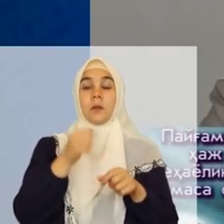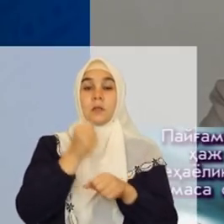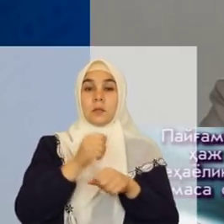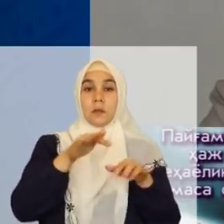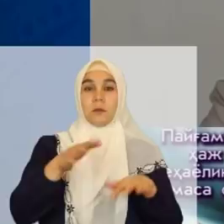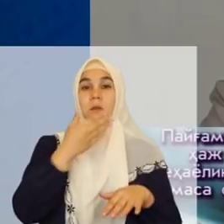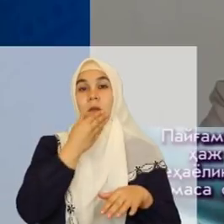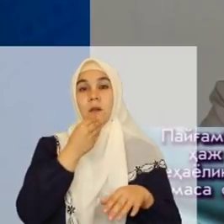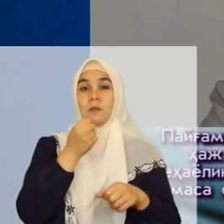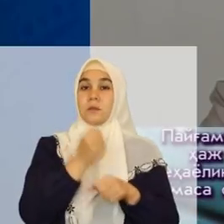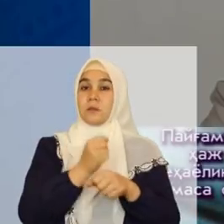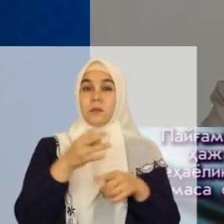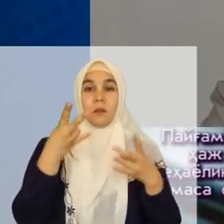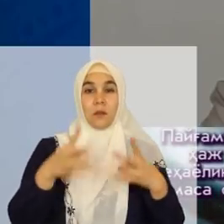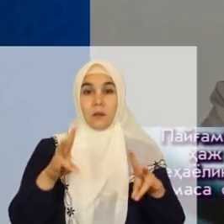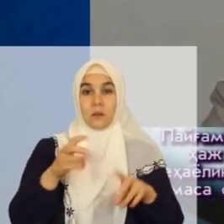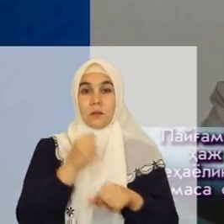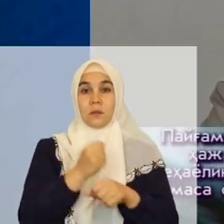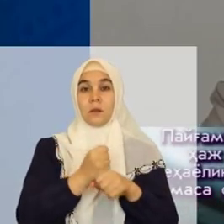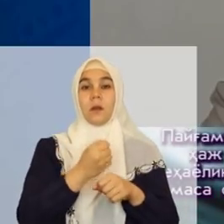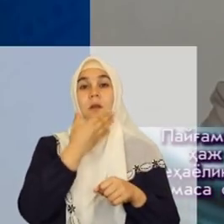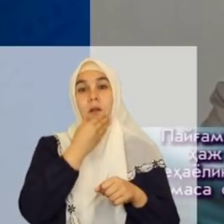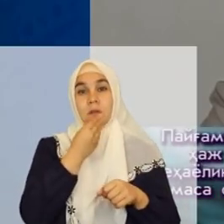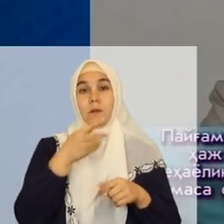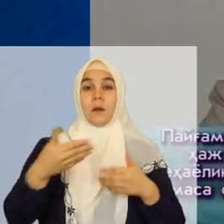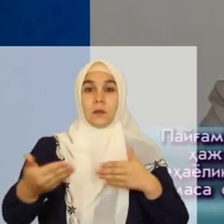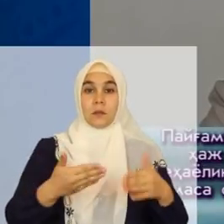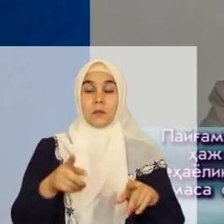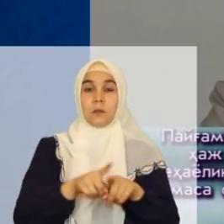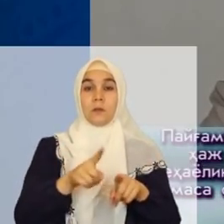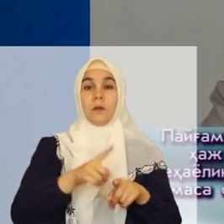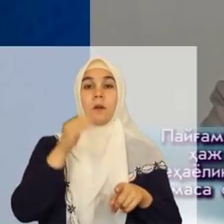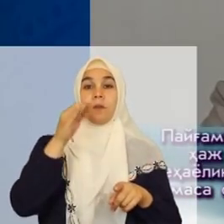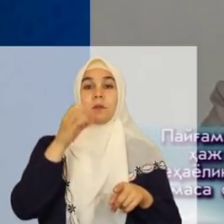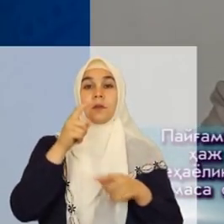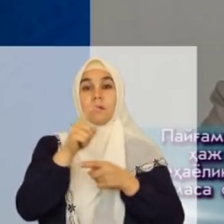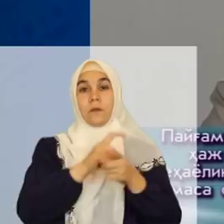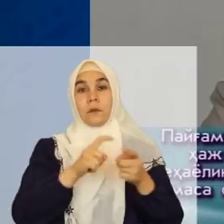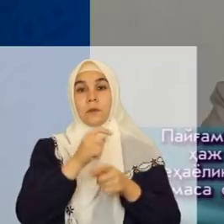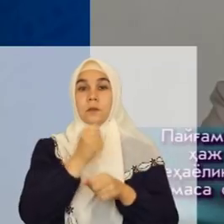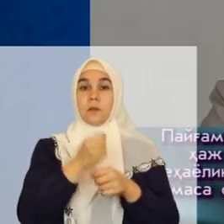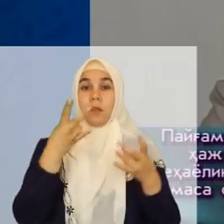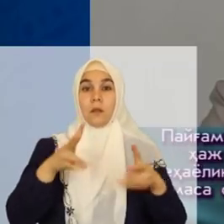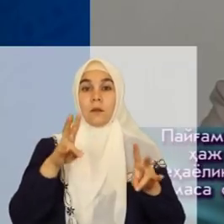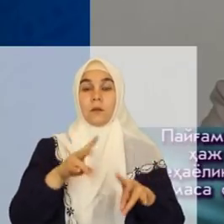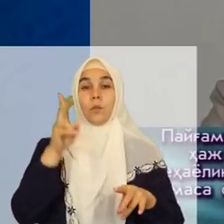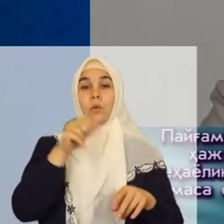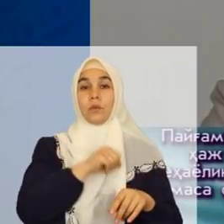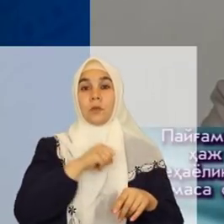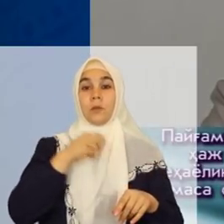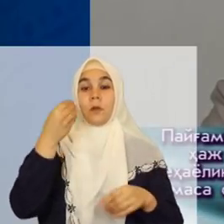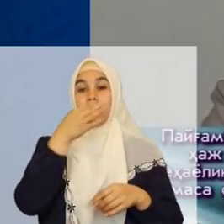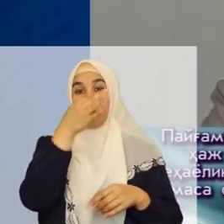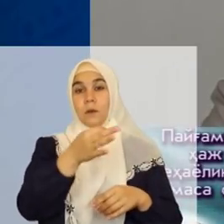besharmlik qilmasa, behayolik qilmasa, axloqsizlik qilmasa va fisq-fasod ishlarini qilmasa, onadan